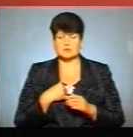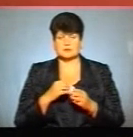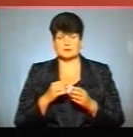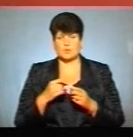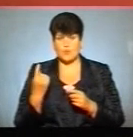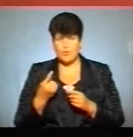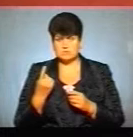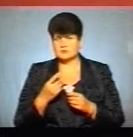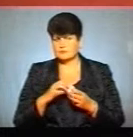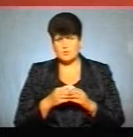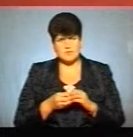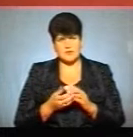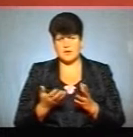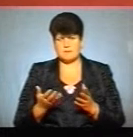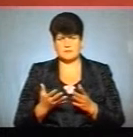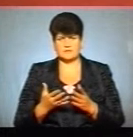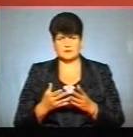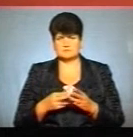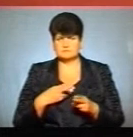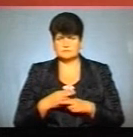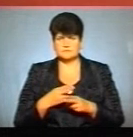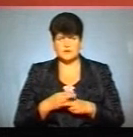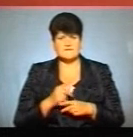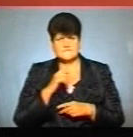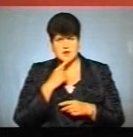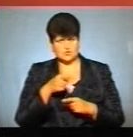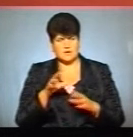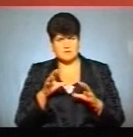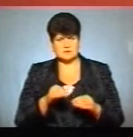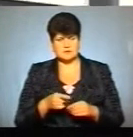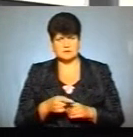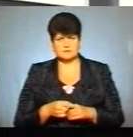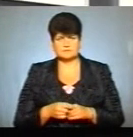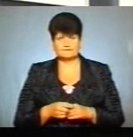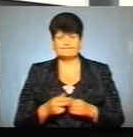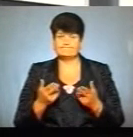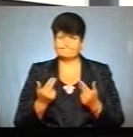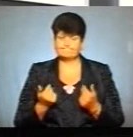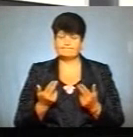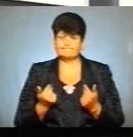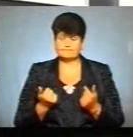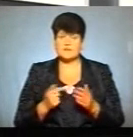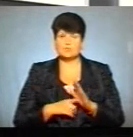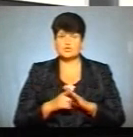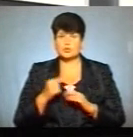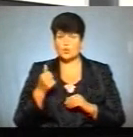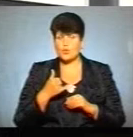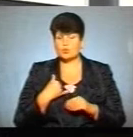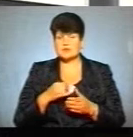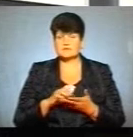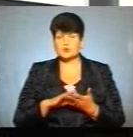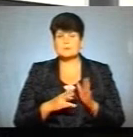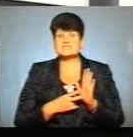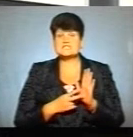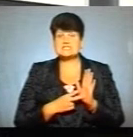років. Дуже вона дошкуляє рятівникам, бо дуже важко її гасити, так? Так, з початку року в нас зафіксовано